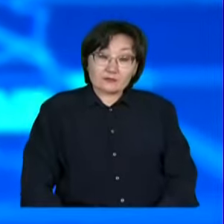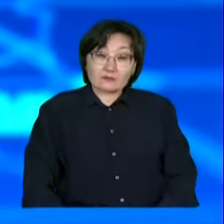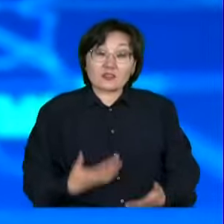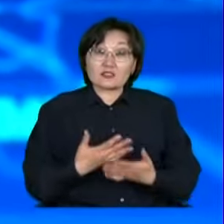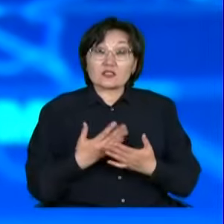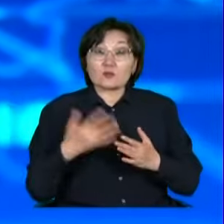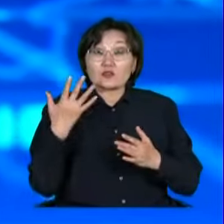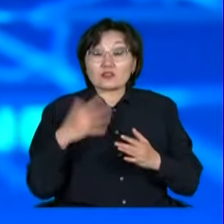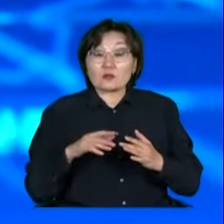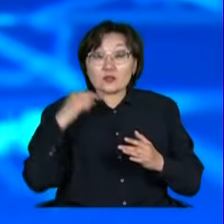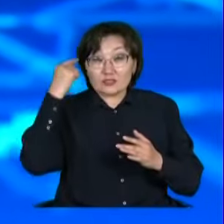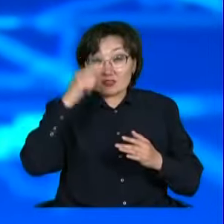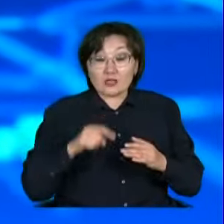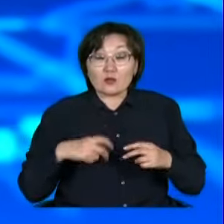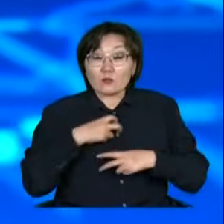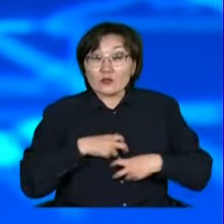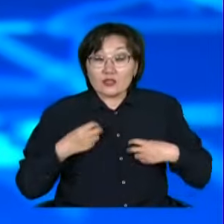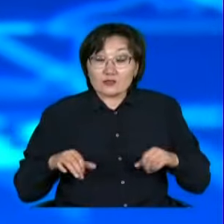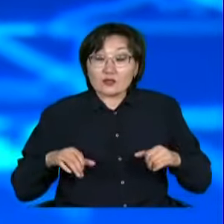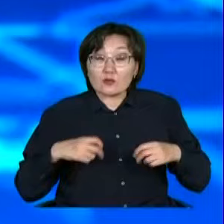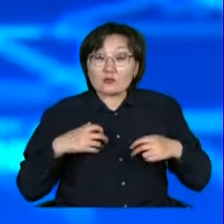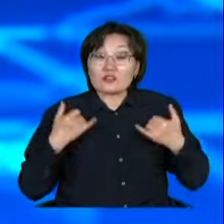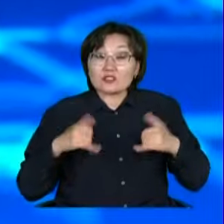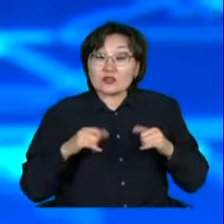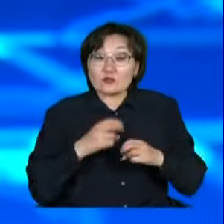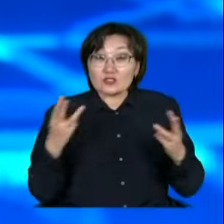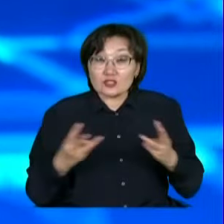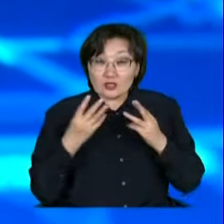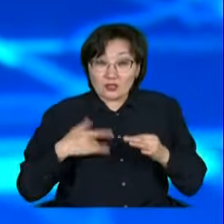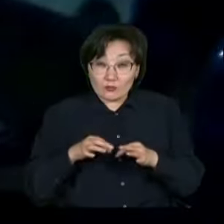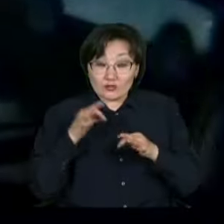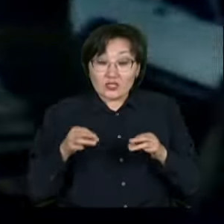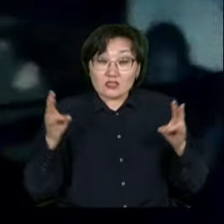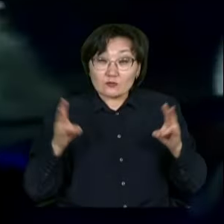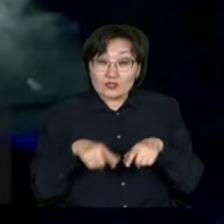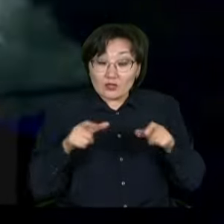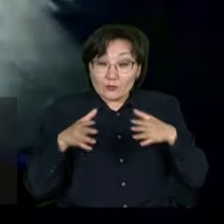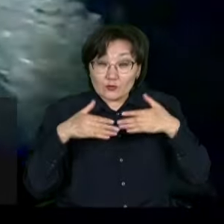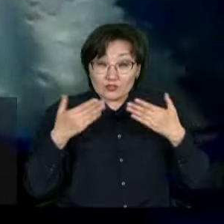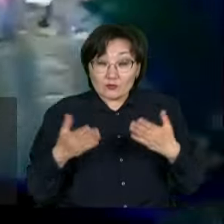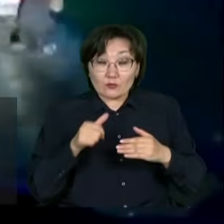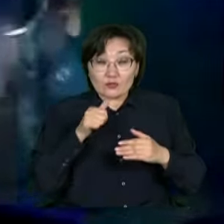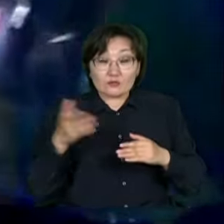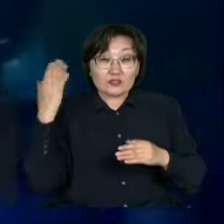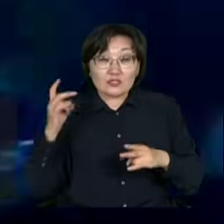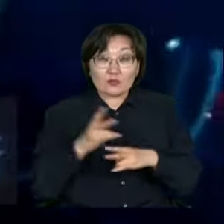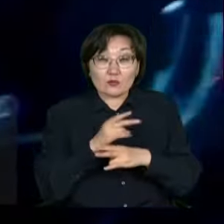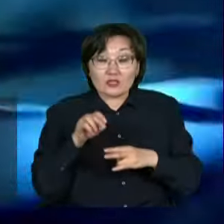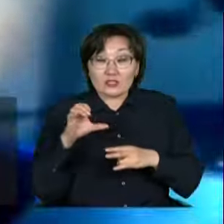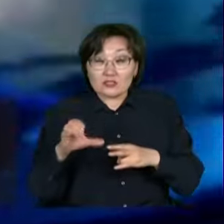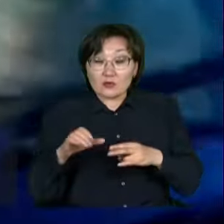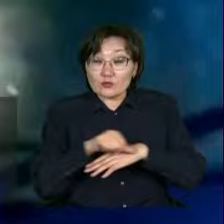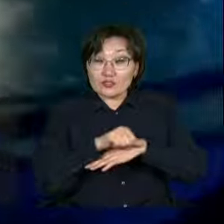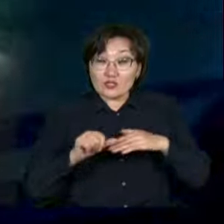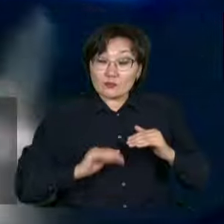Почти 50 голов скота сгорело при пожаре в Жамбылской области. Жертв и пострадавших нет. По данным МЧС, прошлой ночью в селе Каратас на